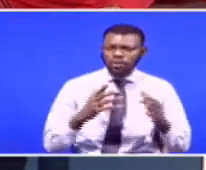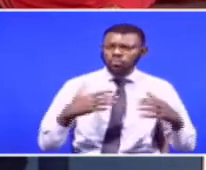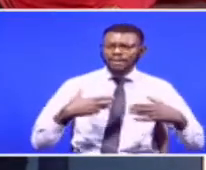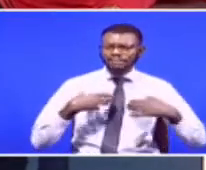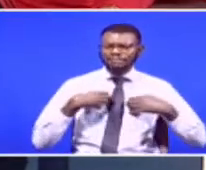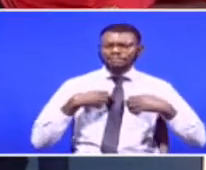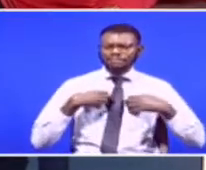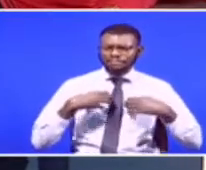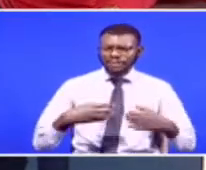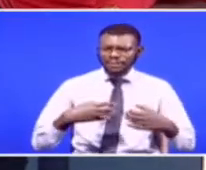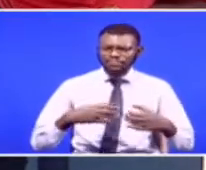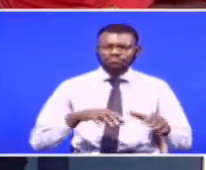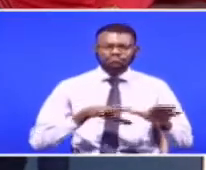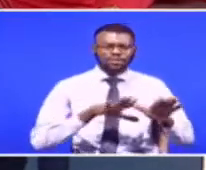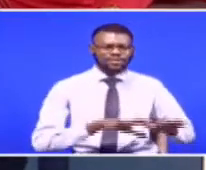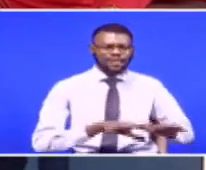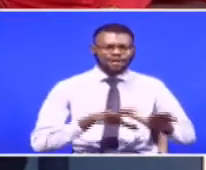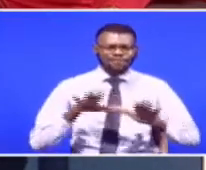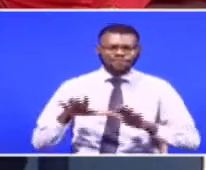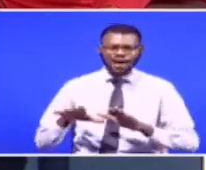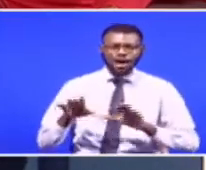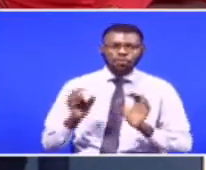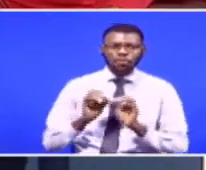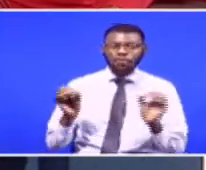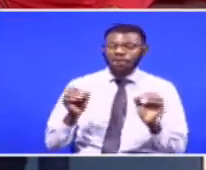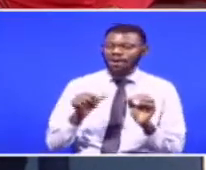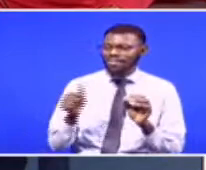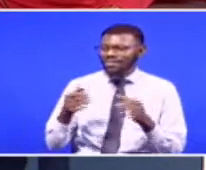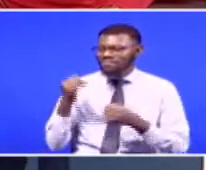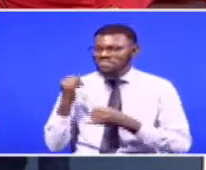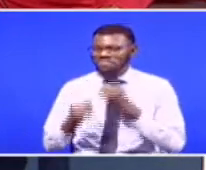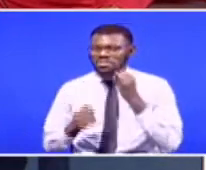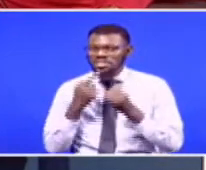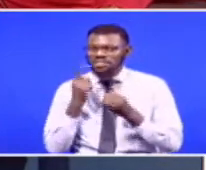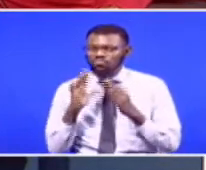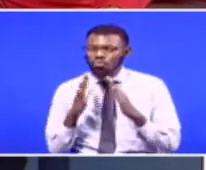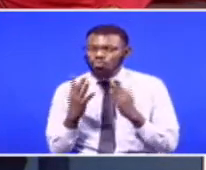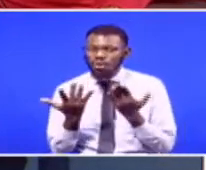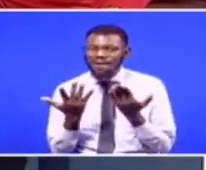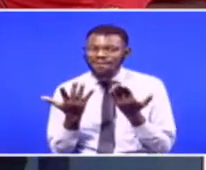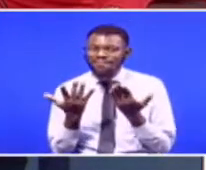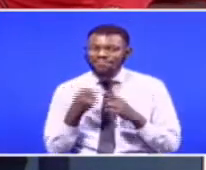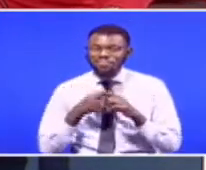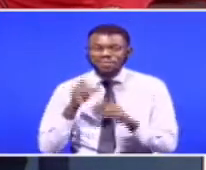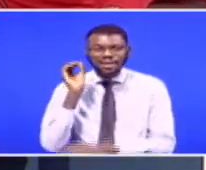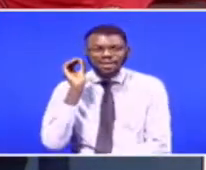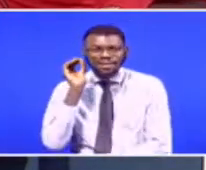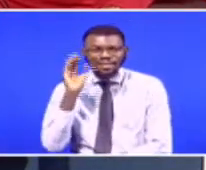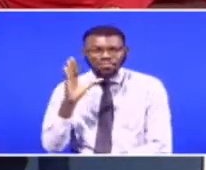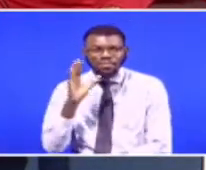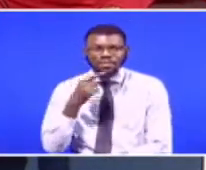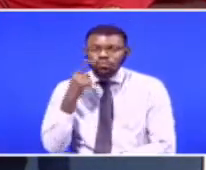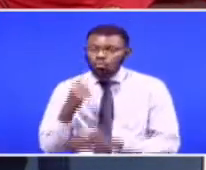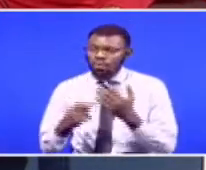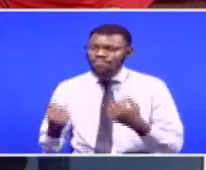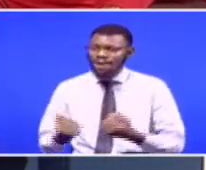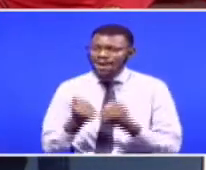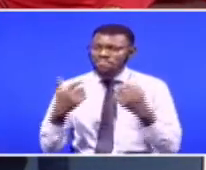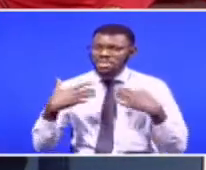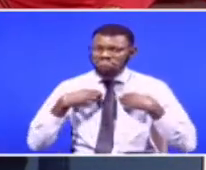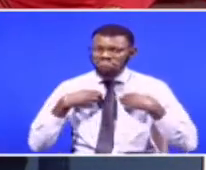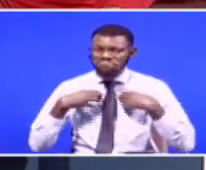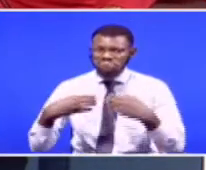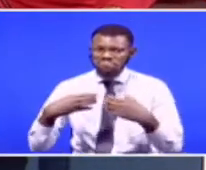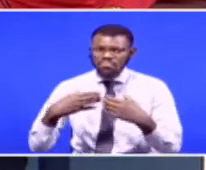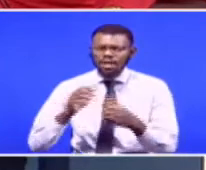ni amerejelea tu hapo. Pengine wa mwisho ni John Mathenge anasema ako Kiambu. Yona anasema ukikuwa na kingi unaridhika,